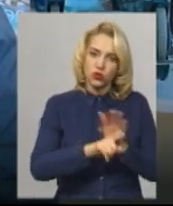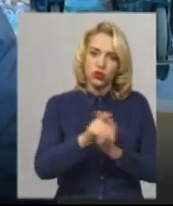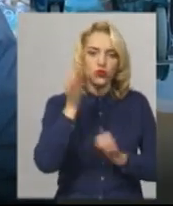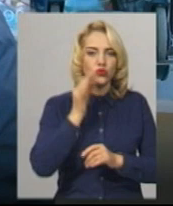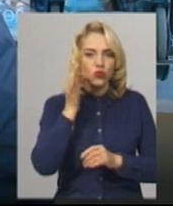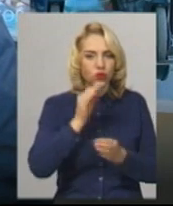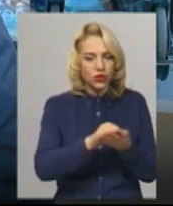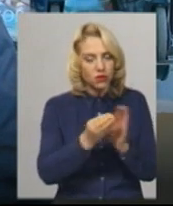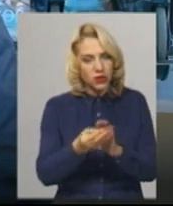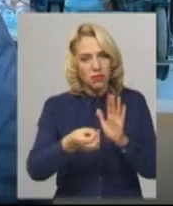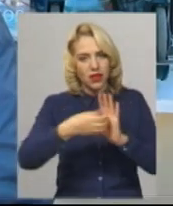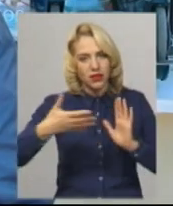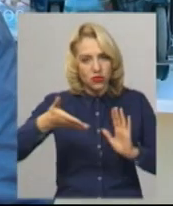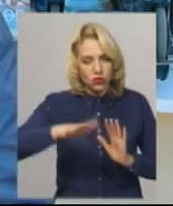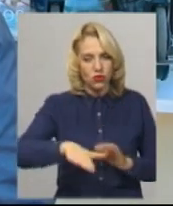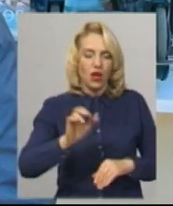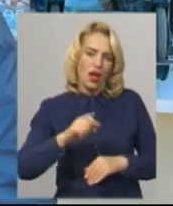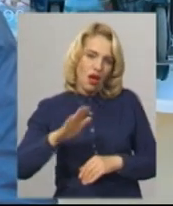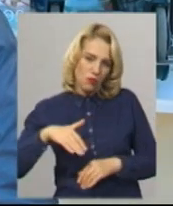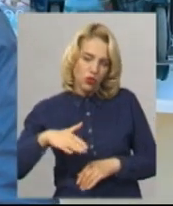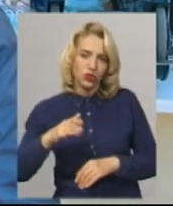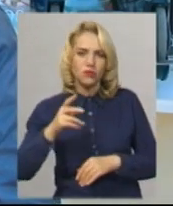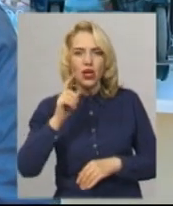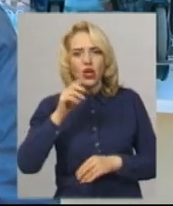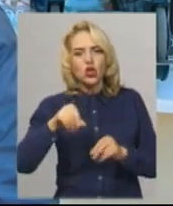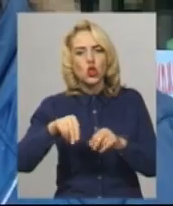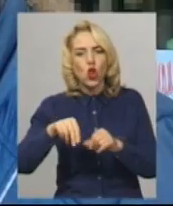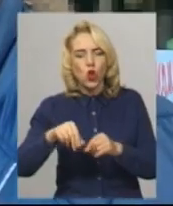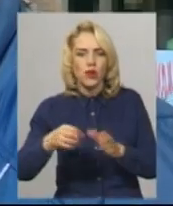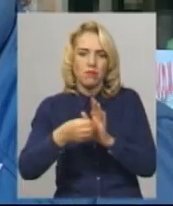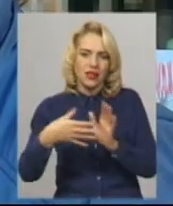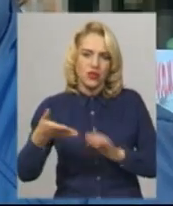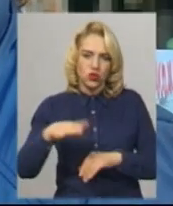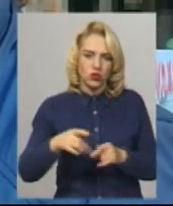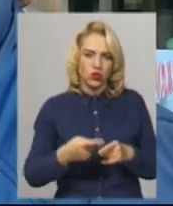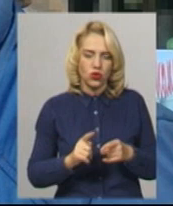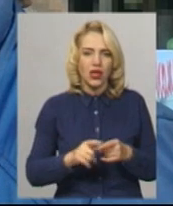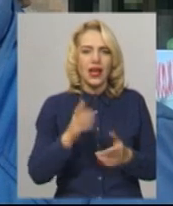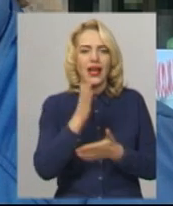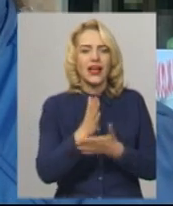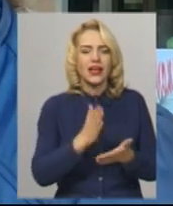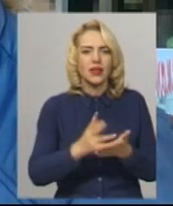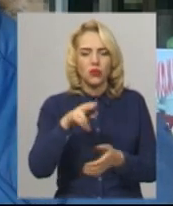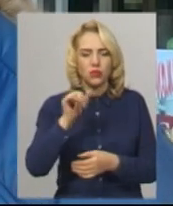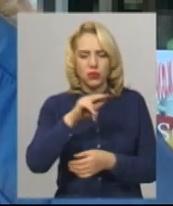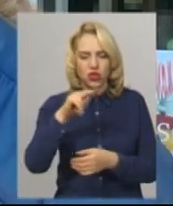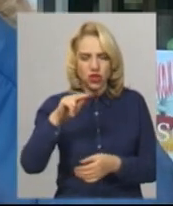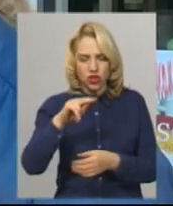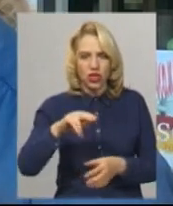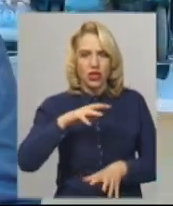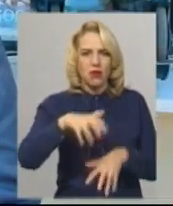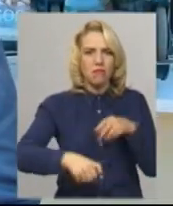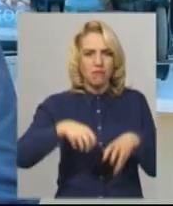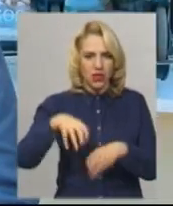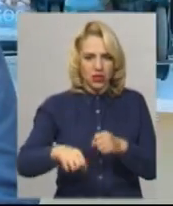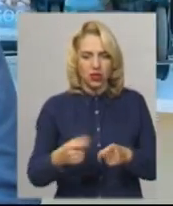15 штук, а потім солені теж 15 штук. У мене виходить 30 пиріжків в день. Хлібопічкою мішу. Тому що я вмісила руками